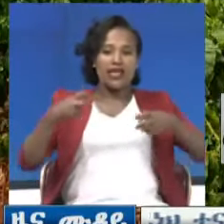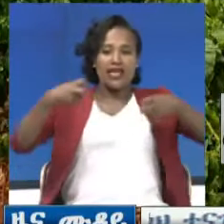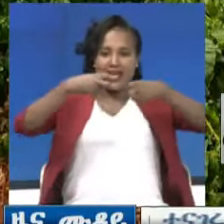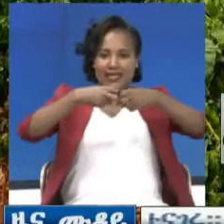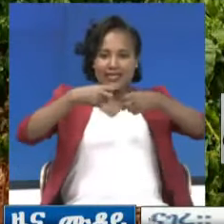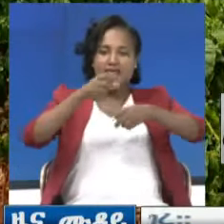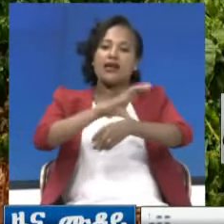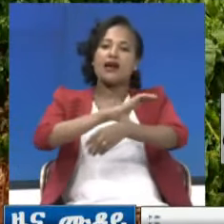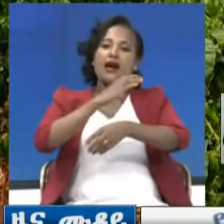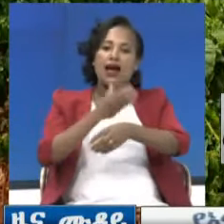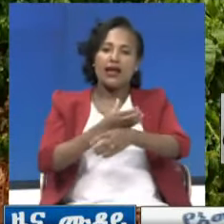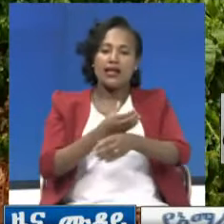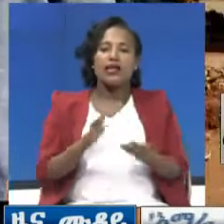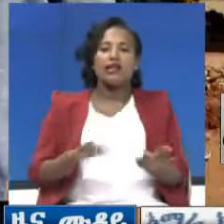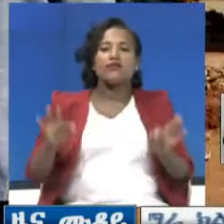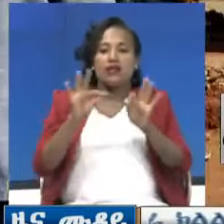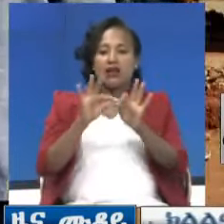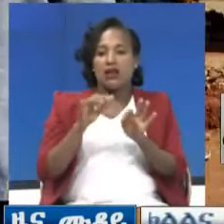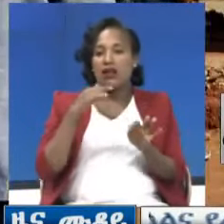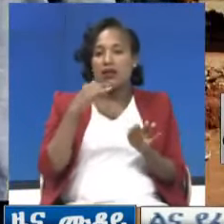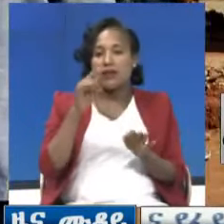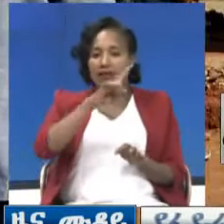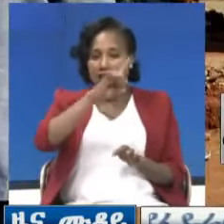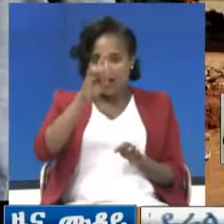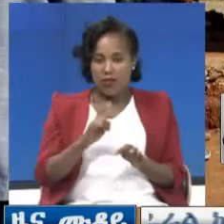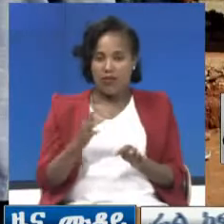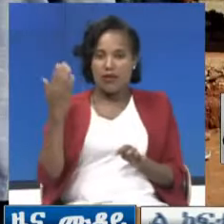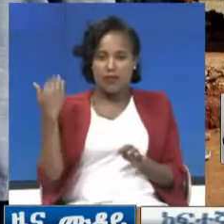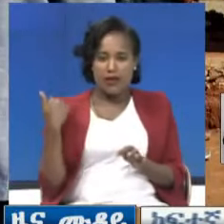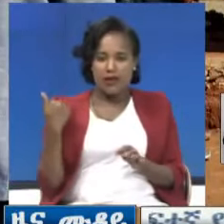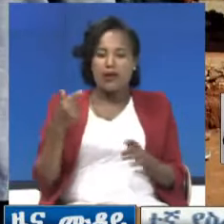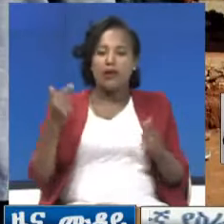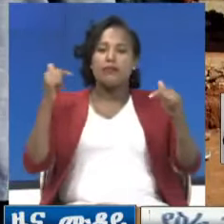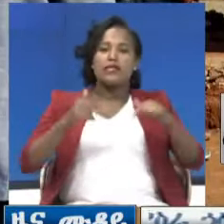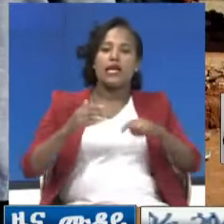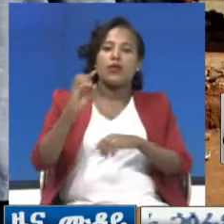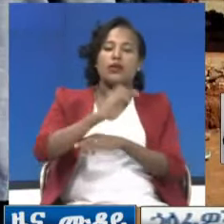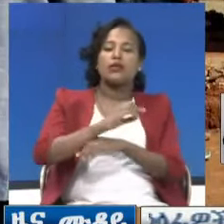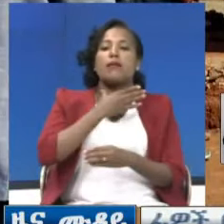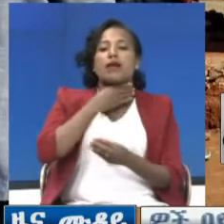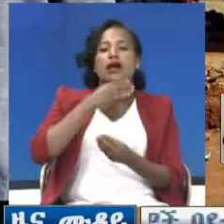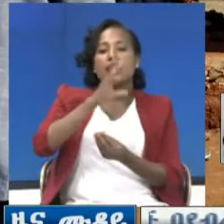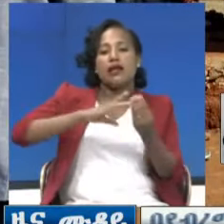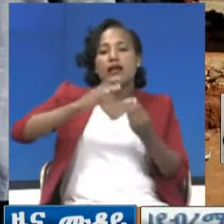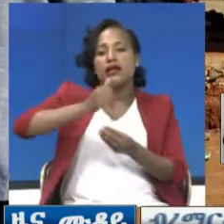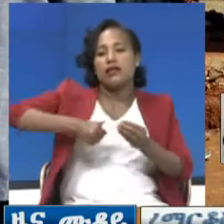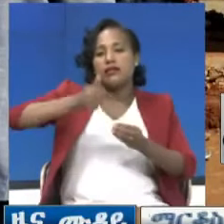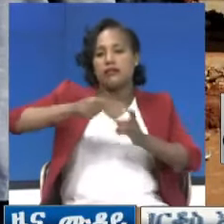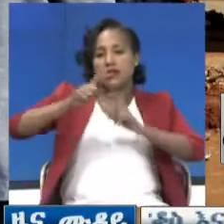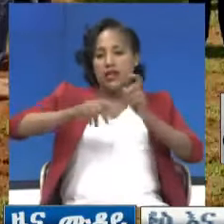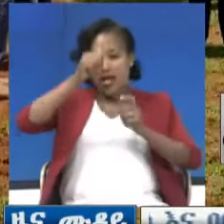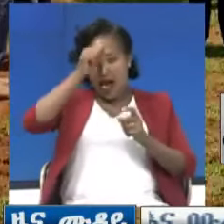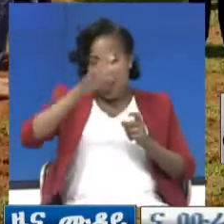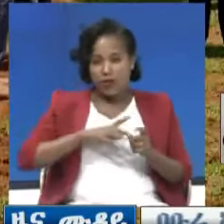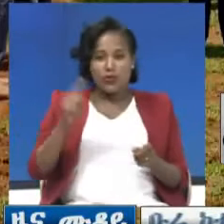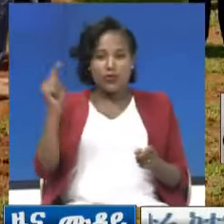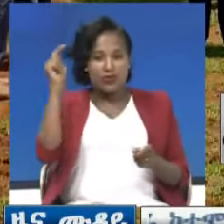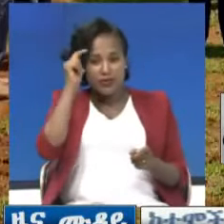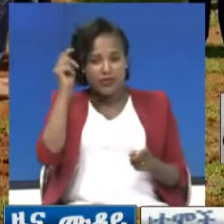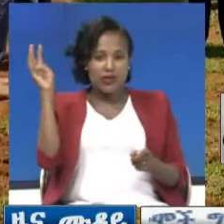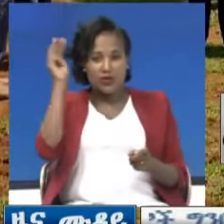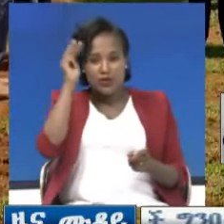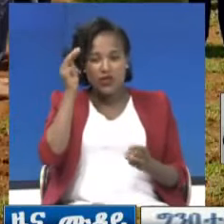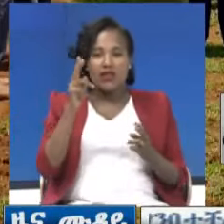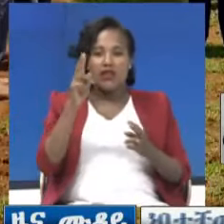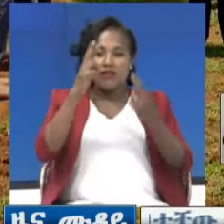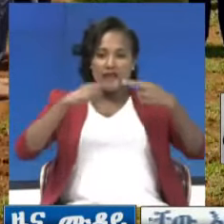ኃይል ያስፈልገናል የሚል ጥያቄም ጠይቀው ነበር። እንግዲህ በዛሬው ዕለት የአማራ ክልል ርዕሰ መስተዳድር አቶ ተመስገን ጥሩነህ